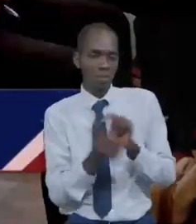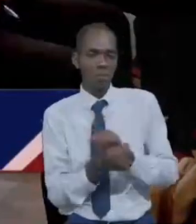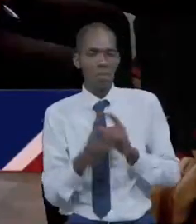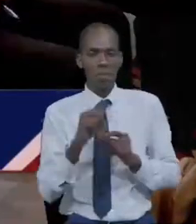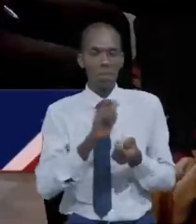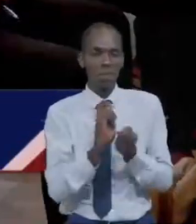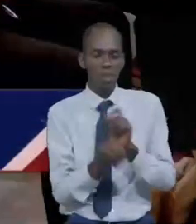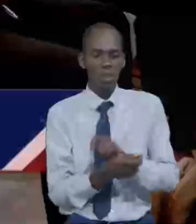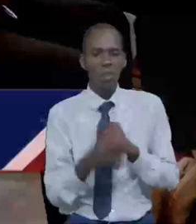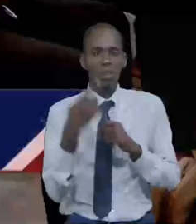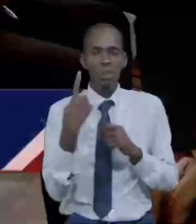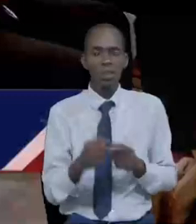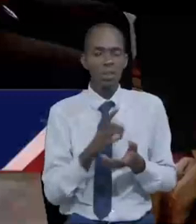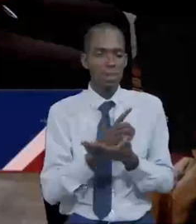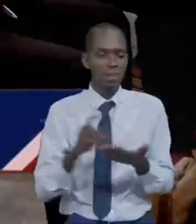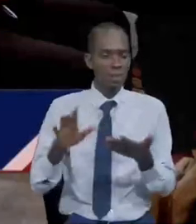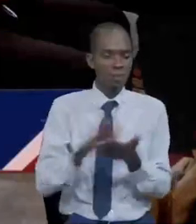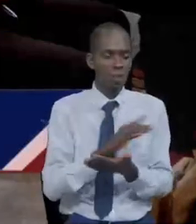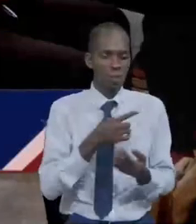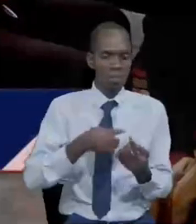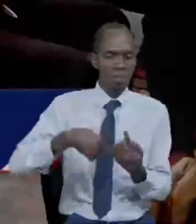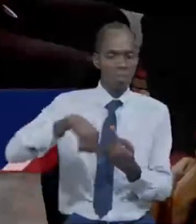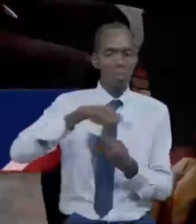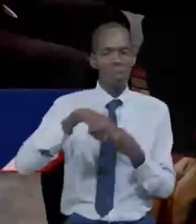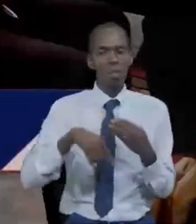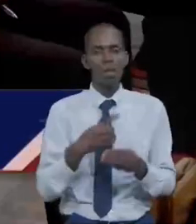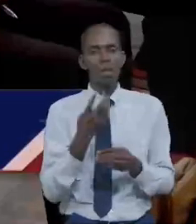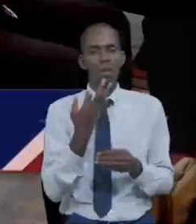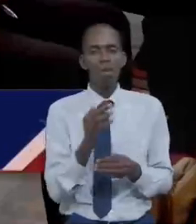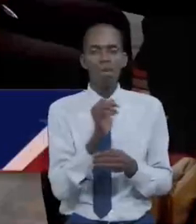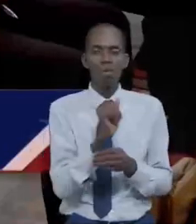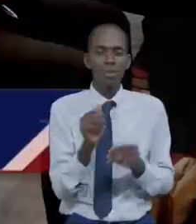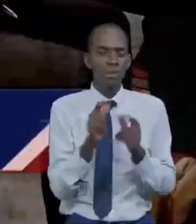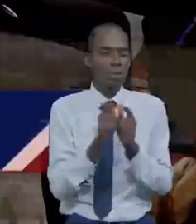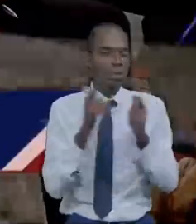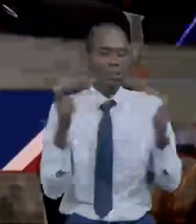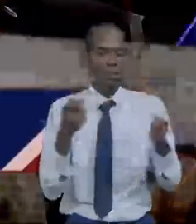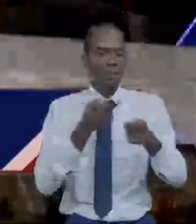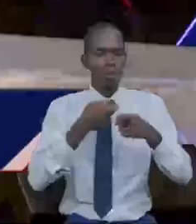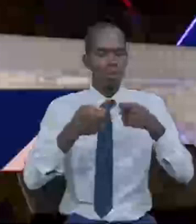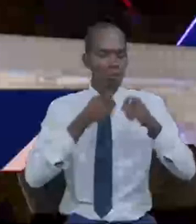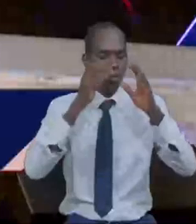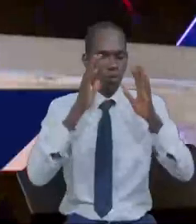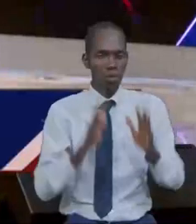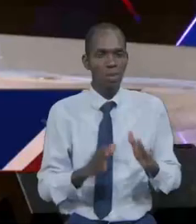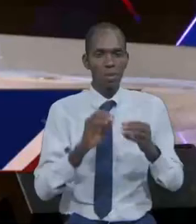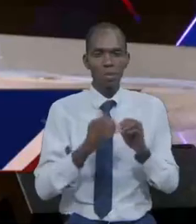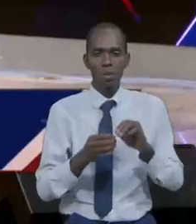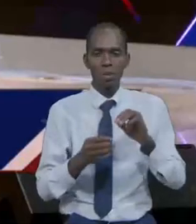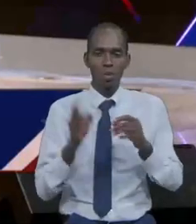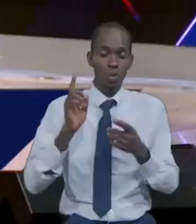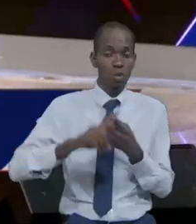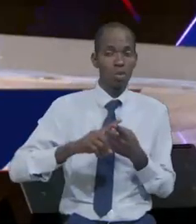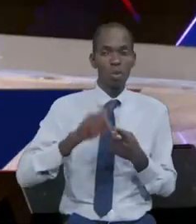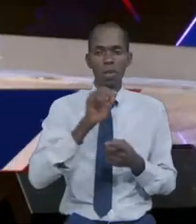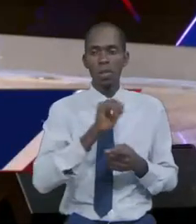le changement, la transformation surnaturelle d'un grand persécuteur en un